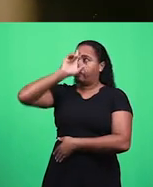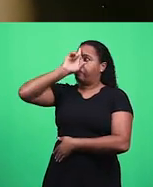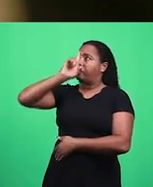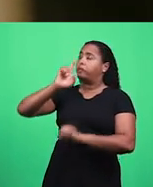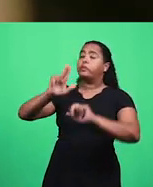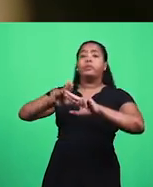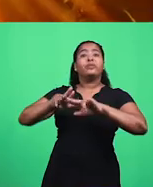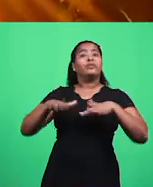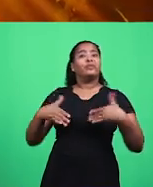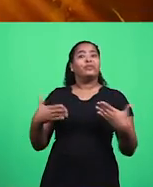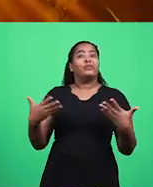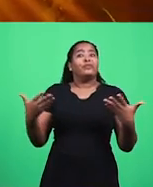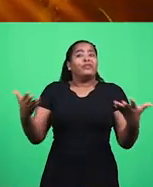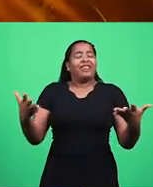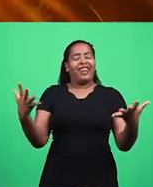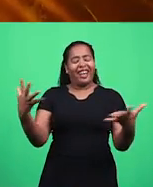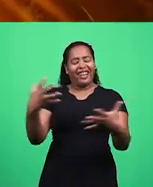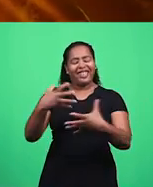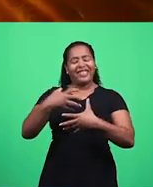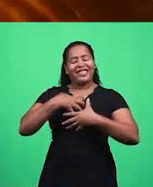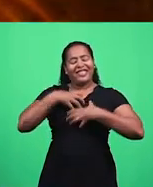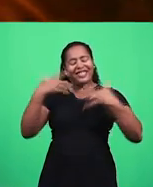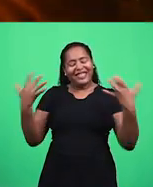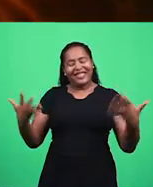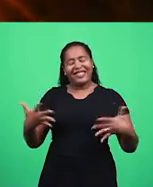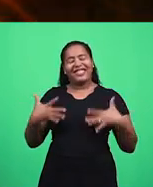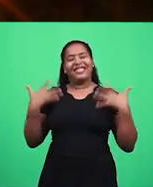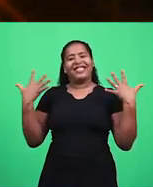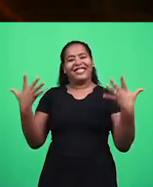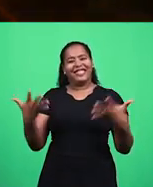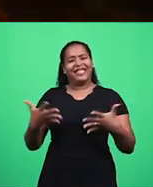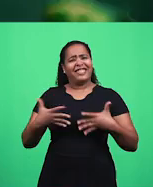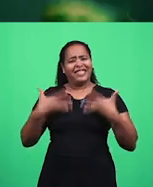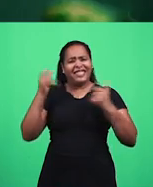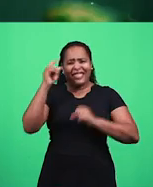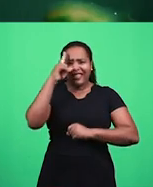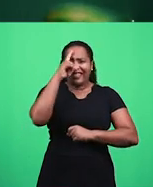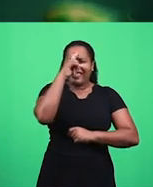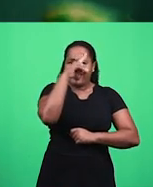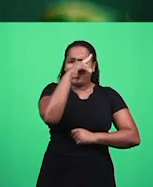любовь. Я не хожу видением, поэтому я счастлив.